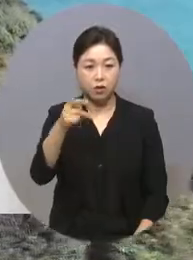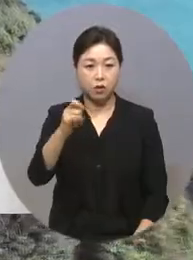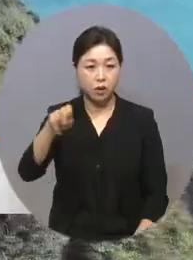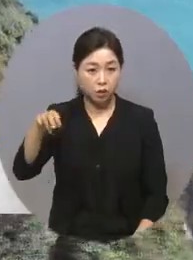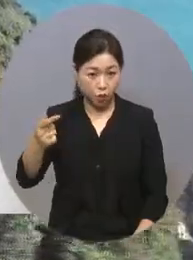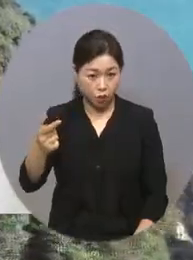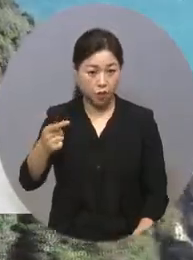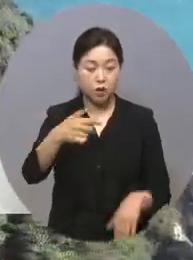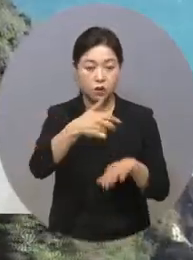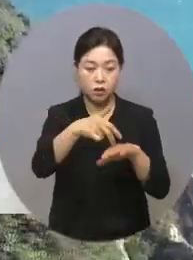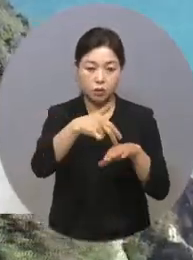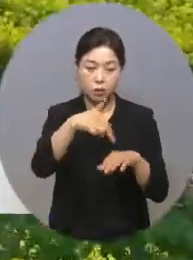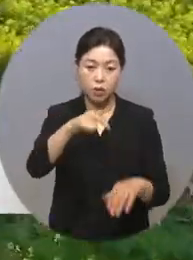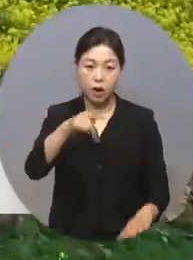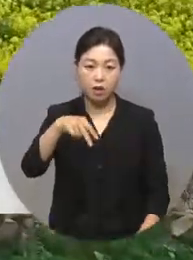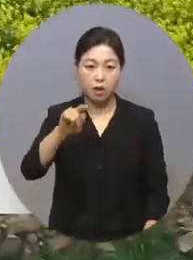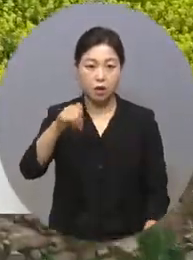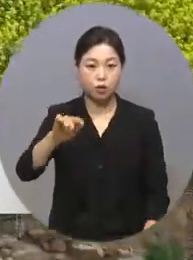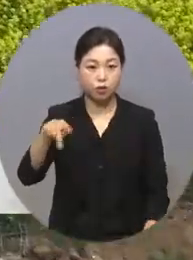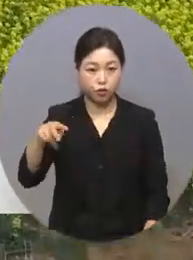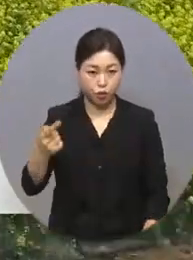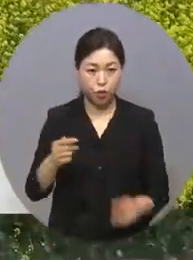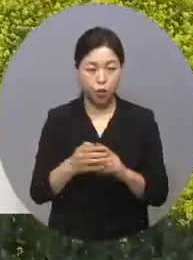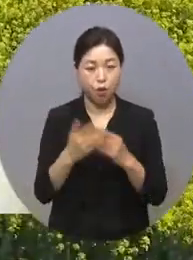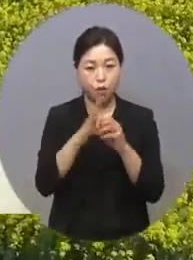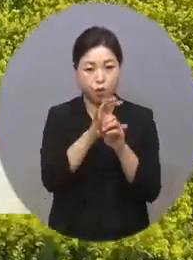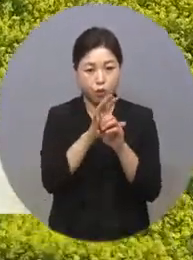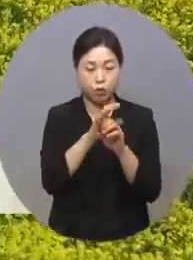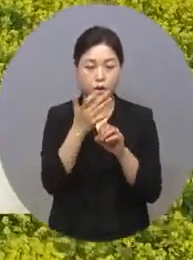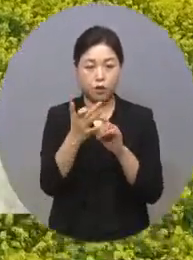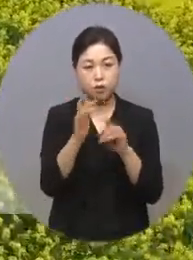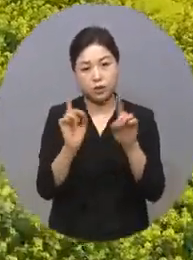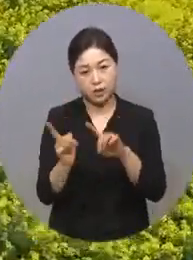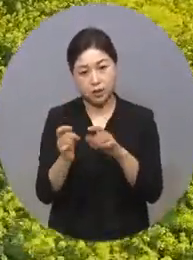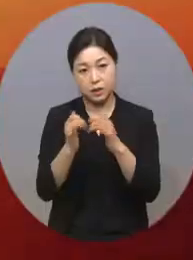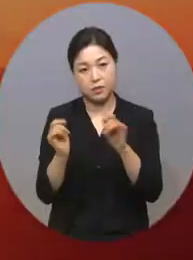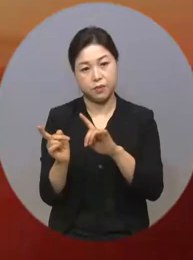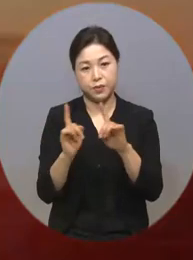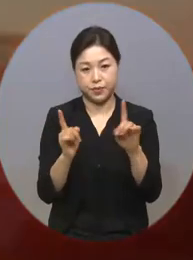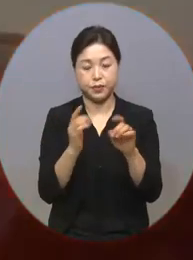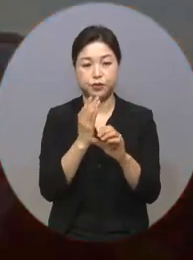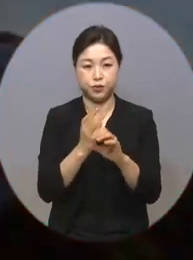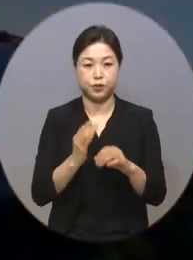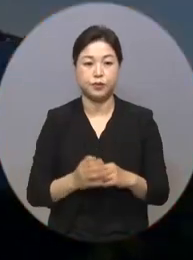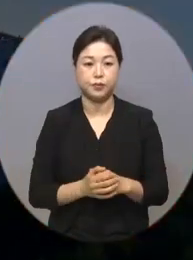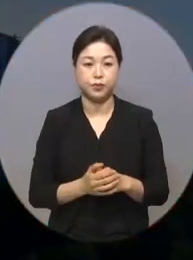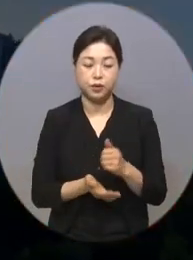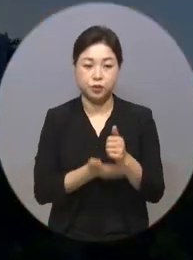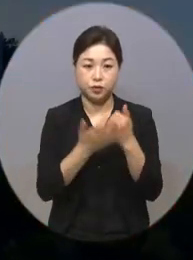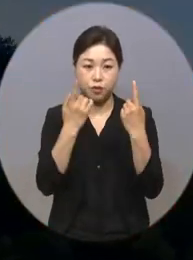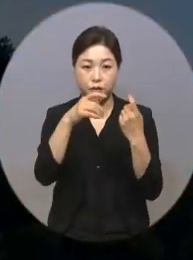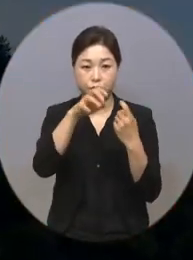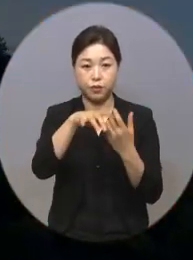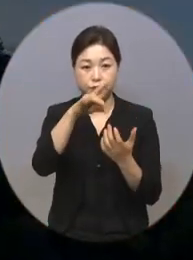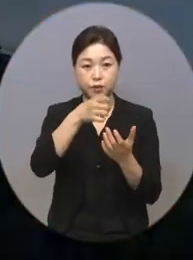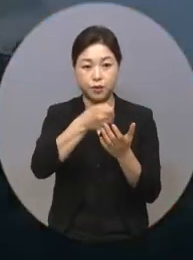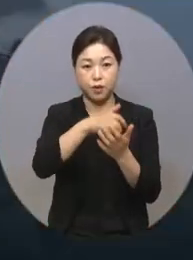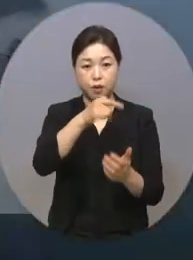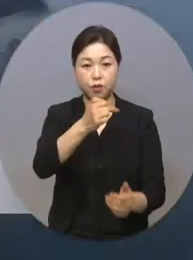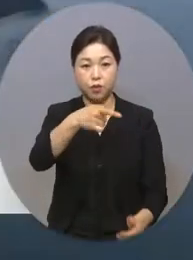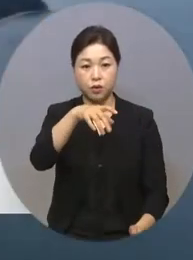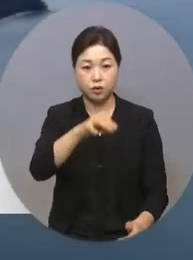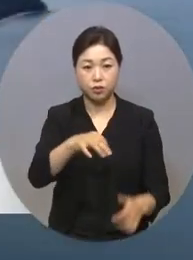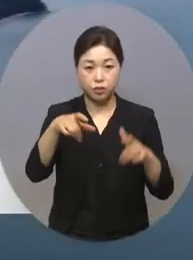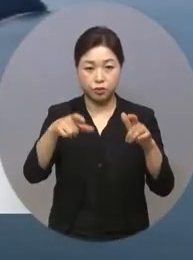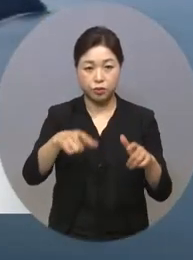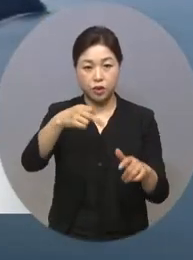선정해 코로나19로 지친 관광객들에게 새로운 활력을 주고 있습니다. 추천 관광지로 선정된 고흥군